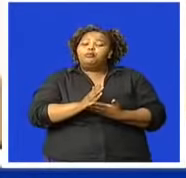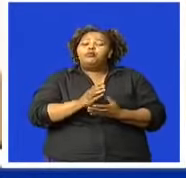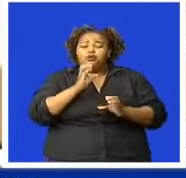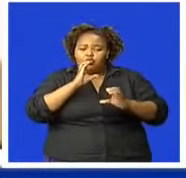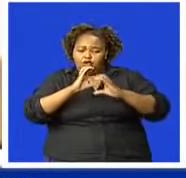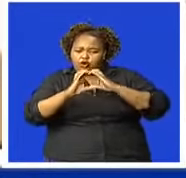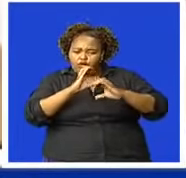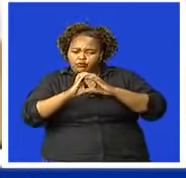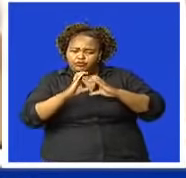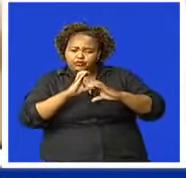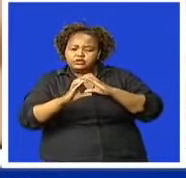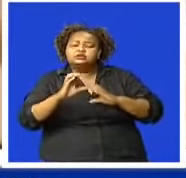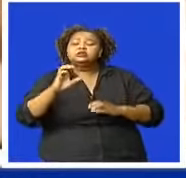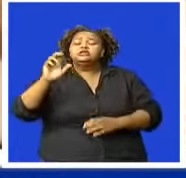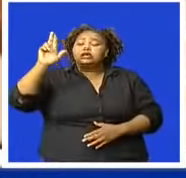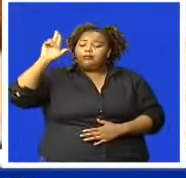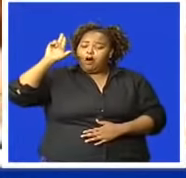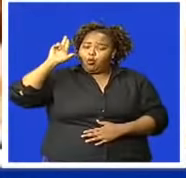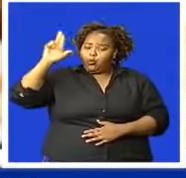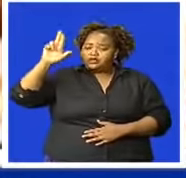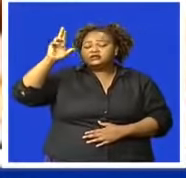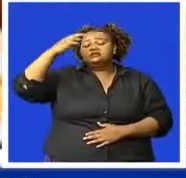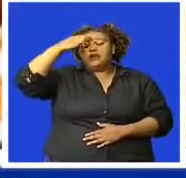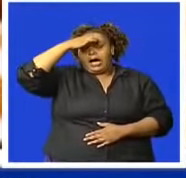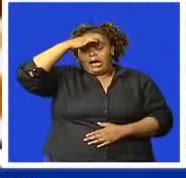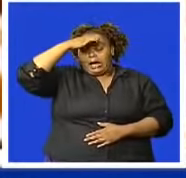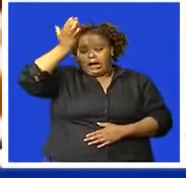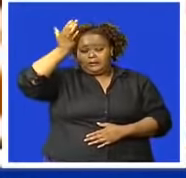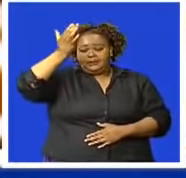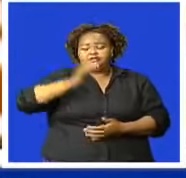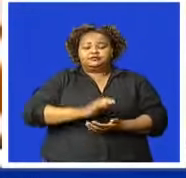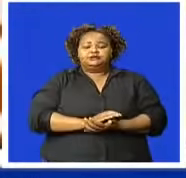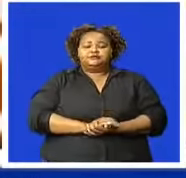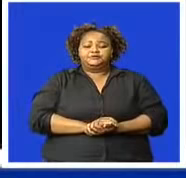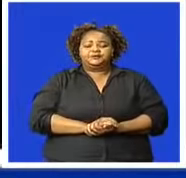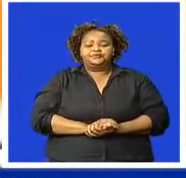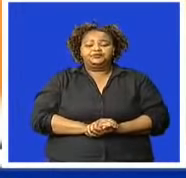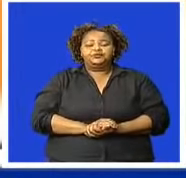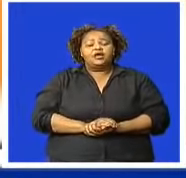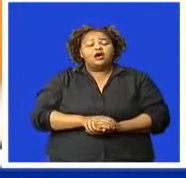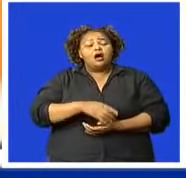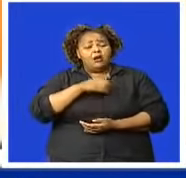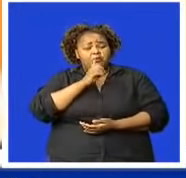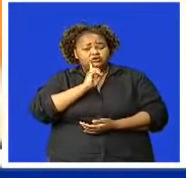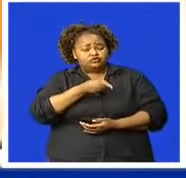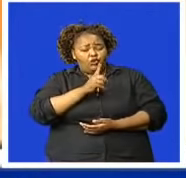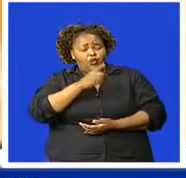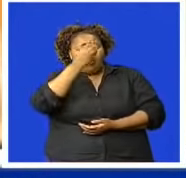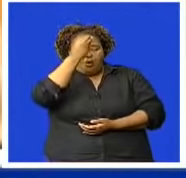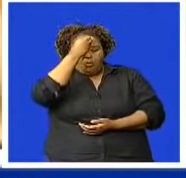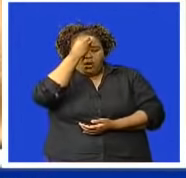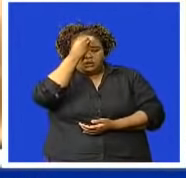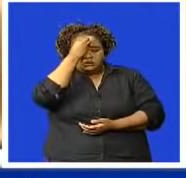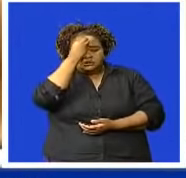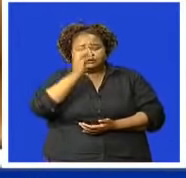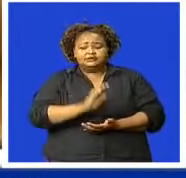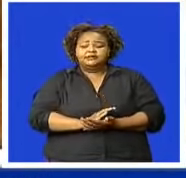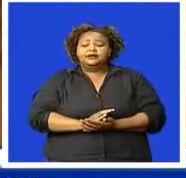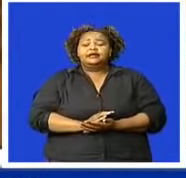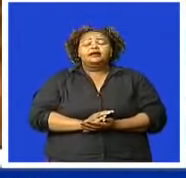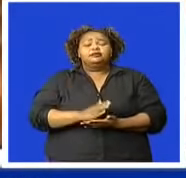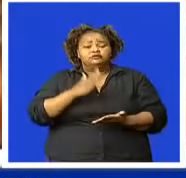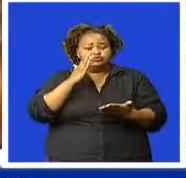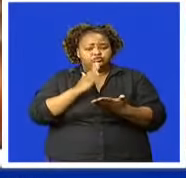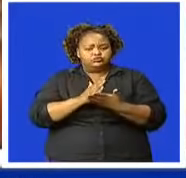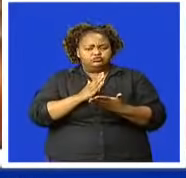ukukhulumisana nekuthinzana nabofakazi bembuso. Labasolwa labamaphoyisa kufanele bagweme ukukhulumisana